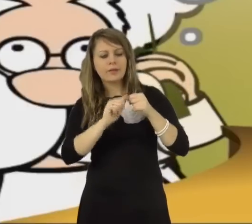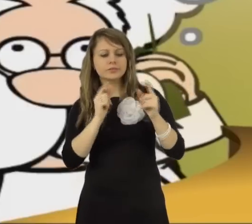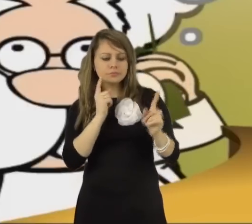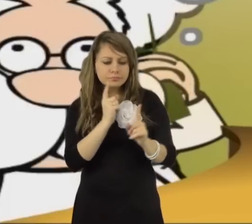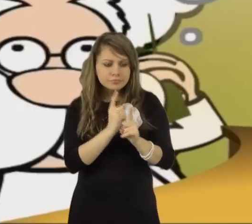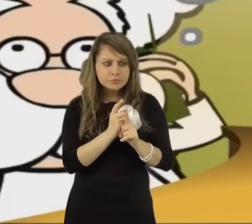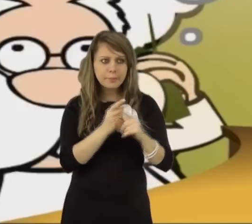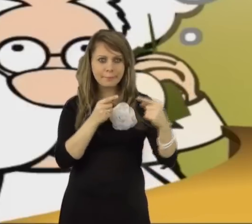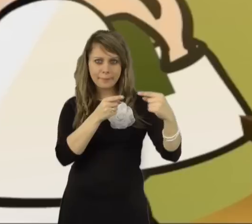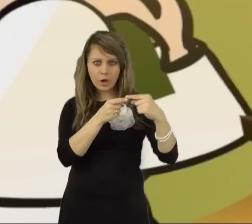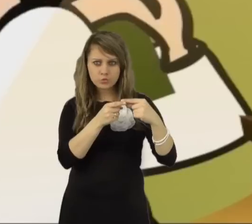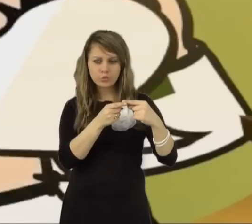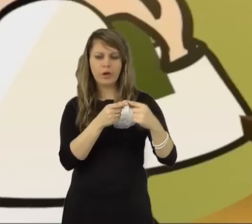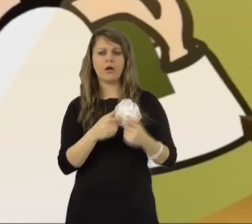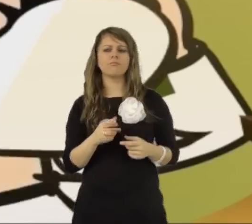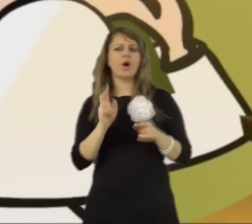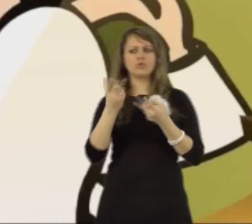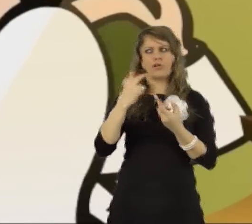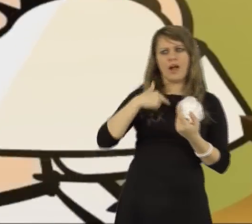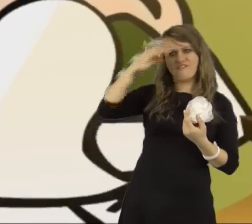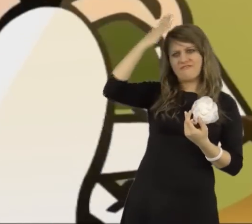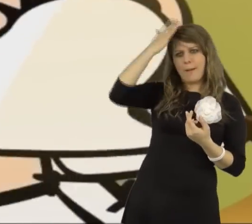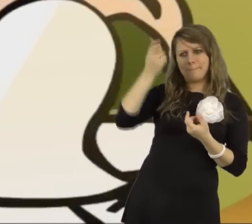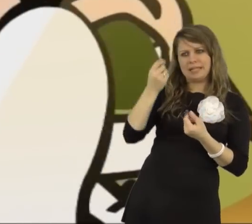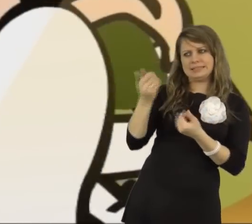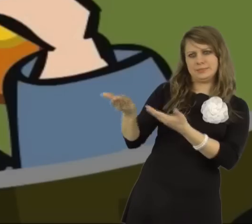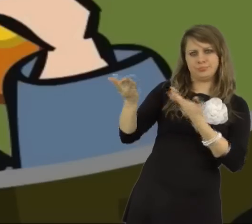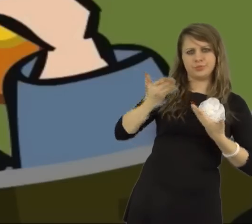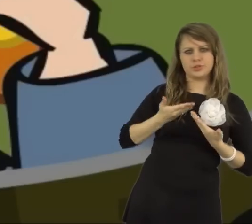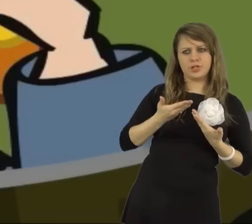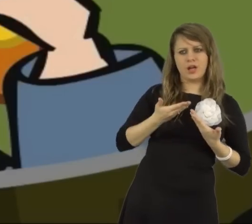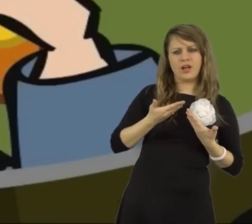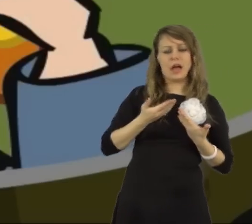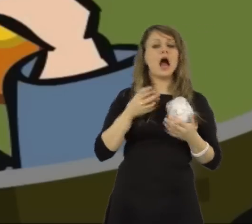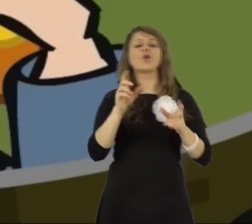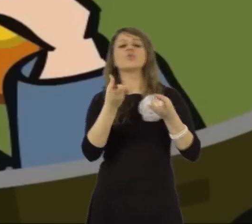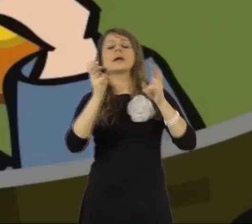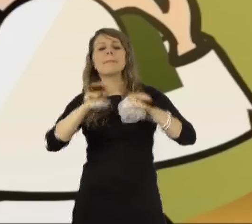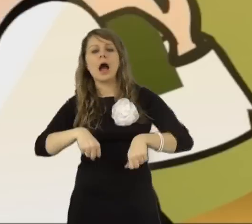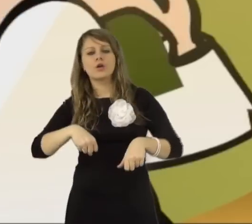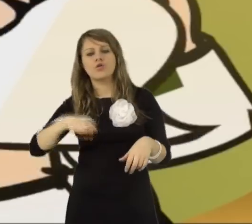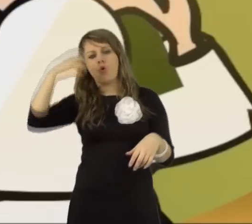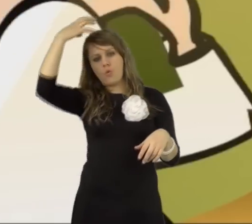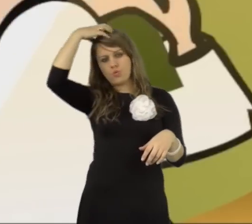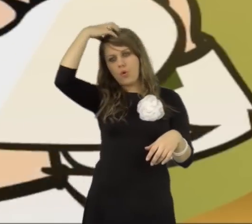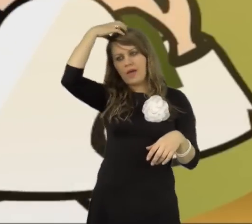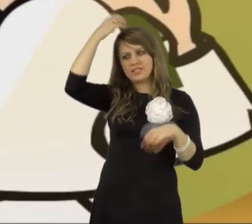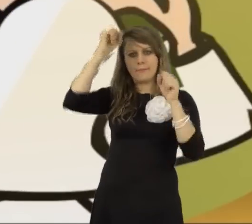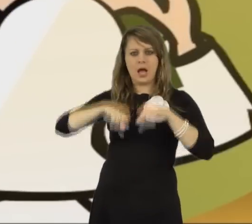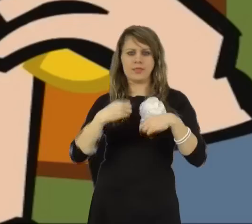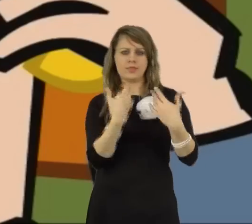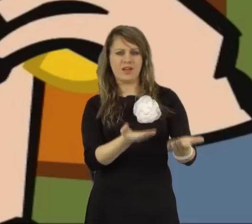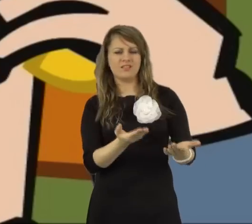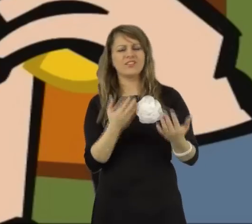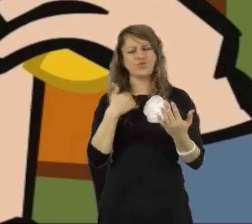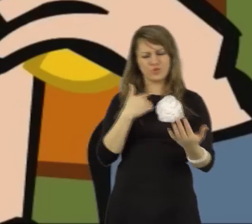może zrealizować taki czek. A skąd ja będę wiedział, że te pieniądze dostanę? Który bank wystawił ten czek? Królewski Bank